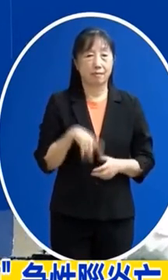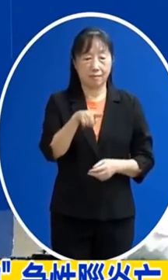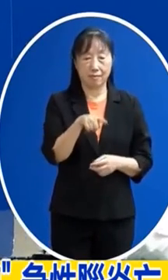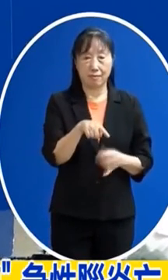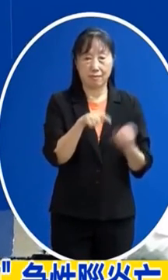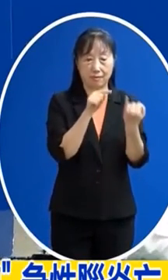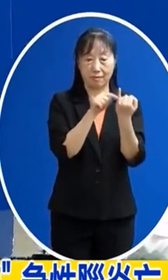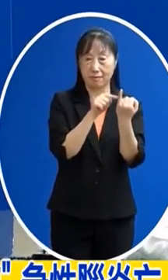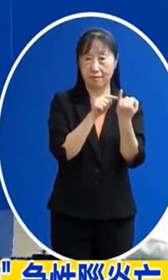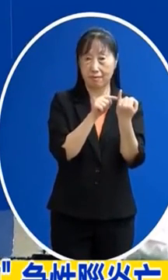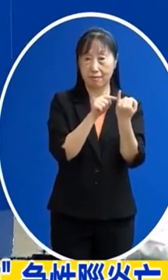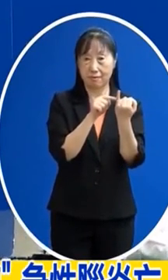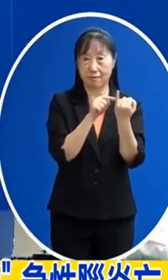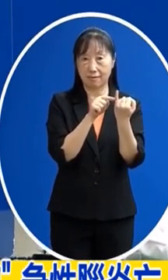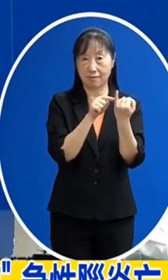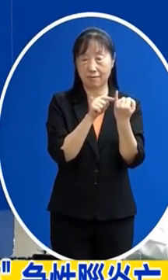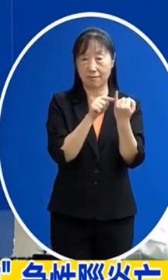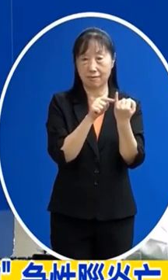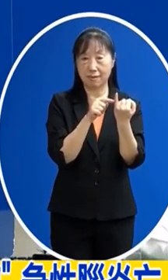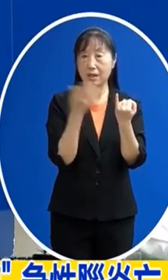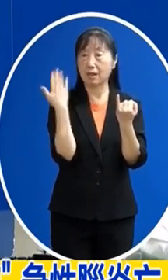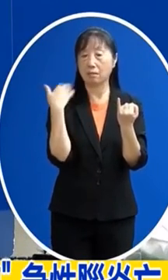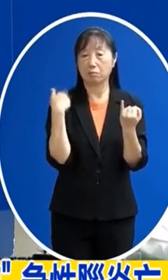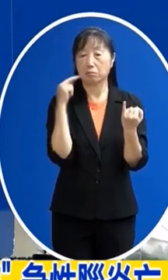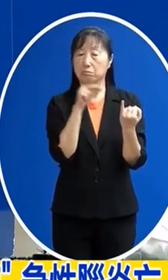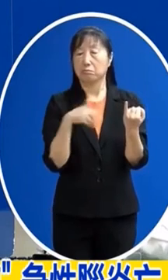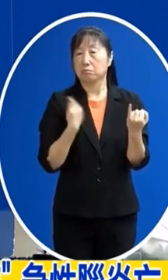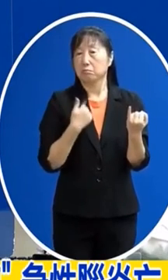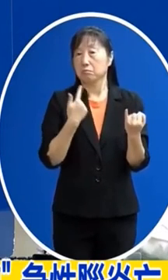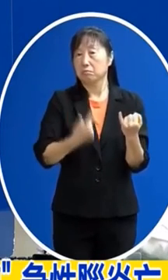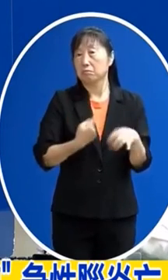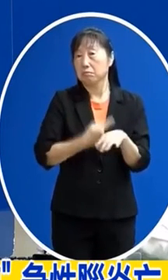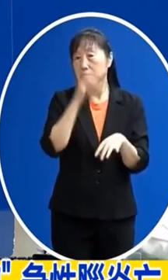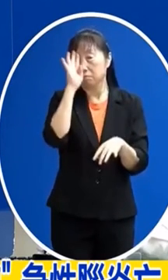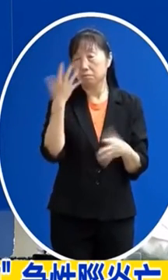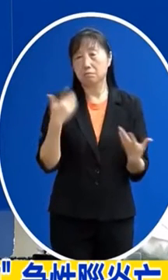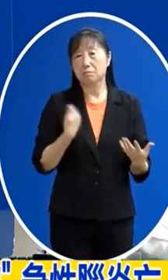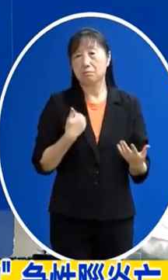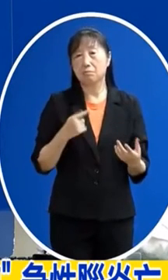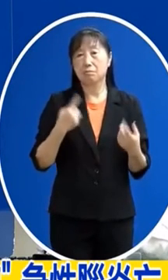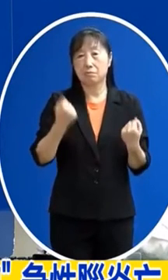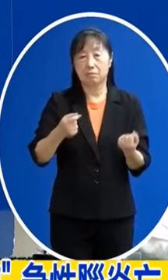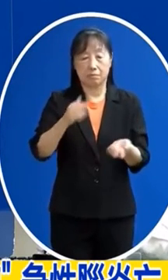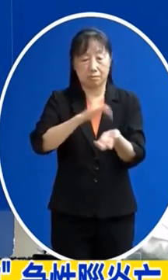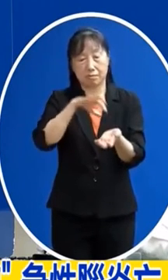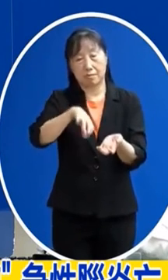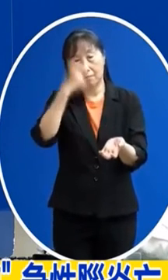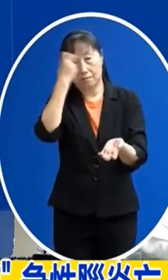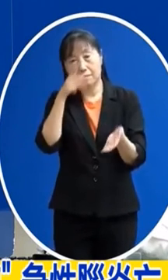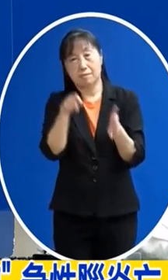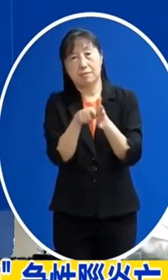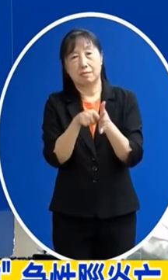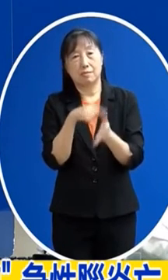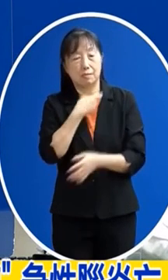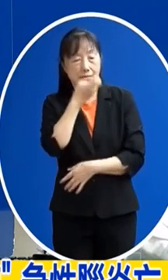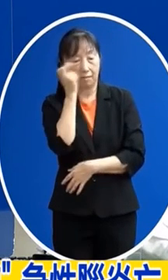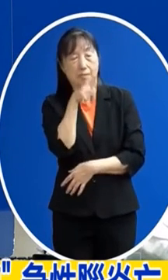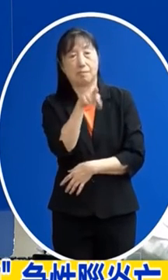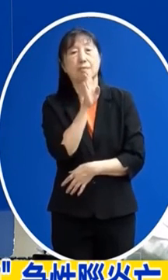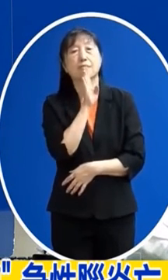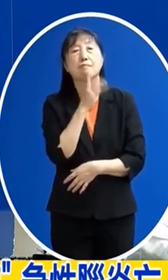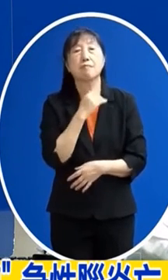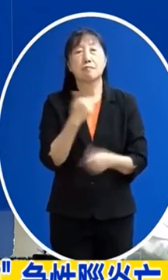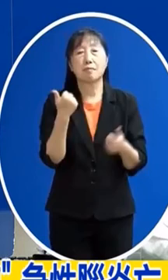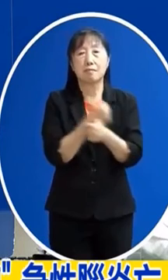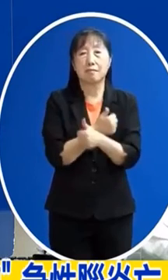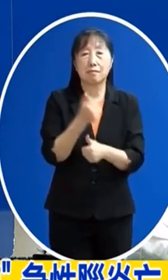本身在先前是并不知道有慢性疾病，不过在这一段住院的期间有同时检查出有代谢性